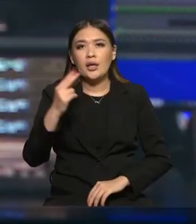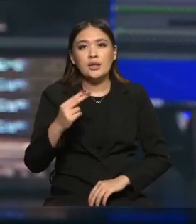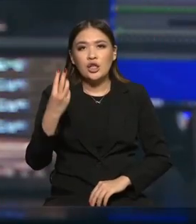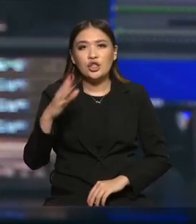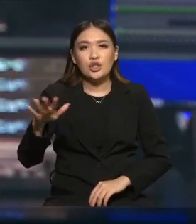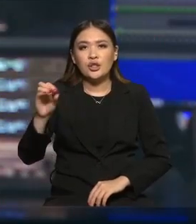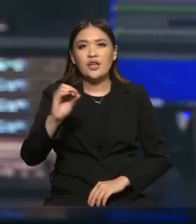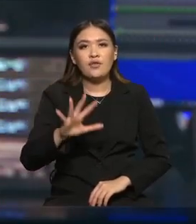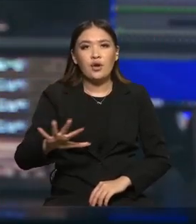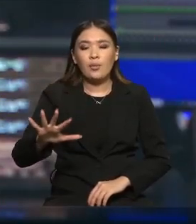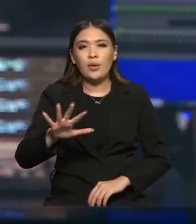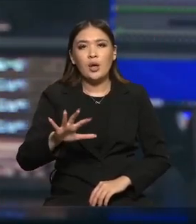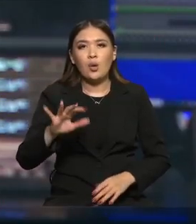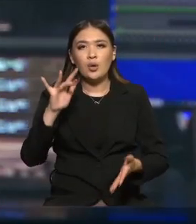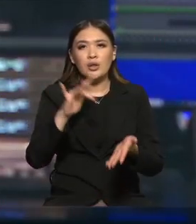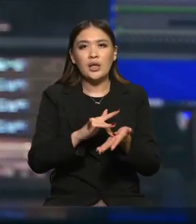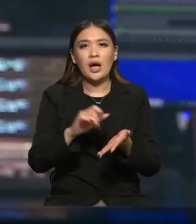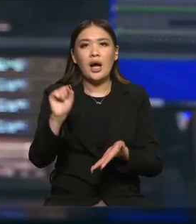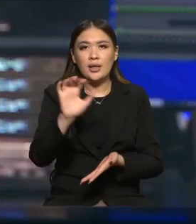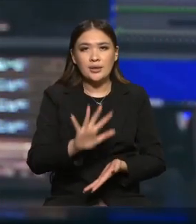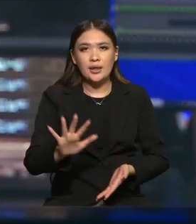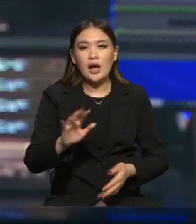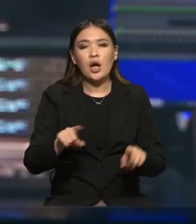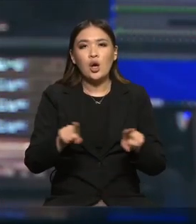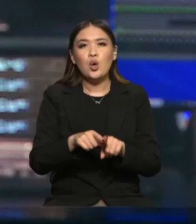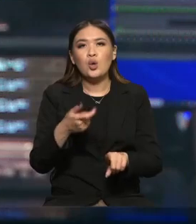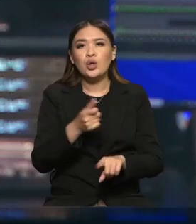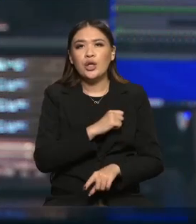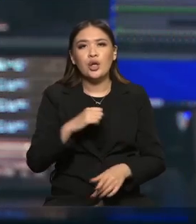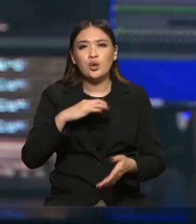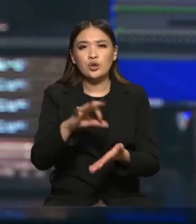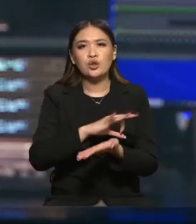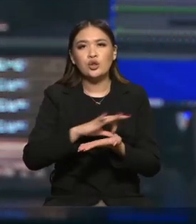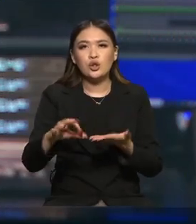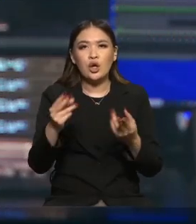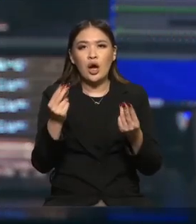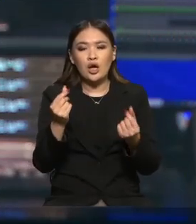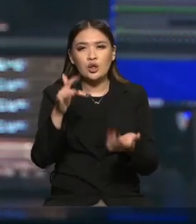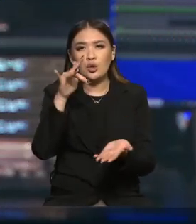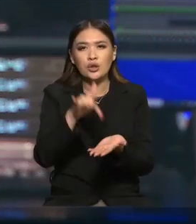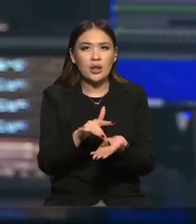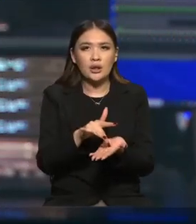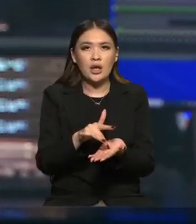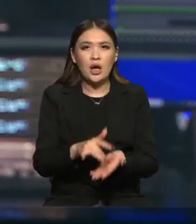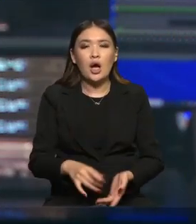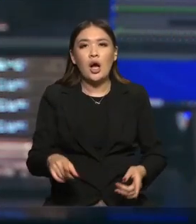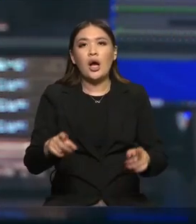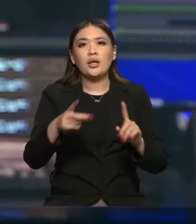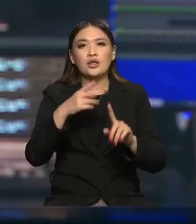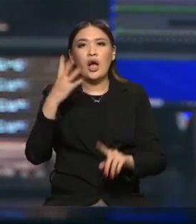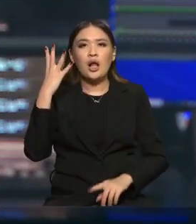Астана Шығыс Еуропа мен Орталық Азиядағы ең үздік қаржы орталығы боп танылды. Одан кейінгі орында өзіміздің